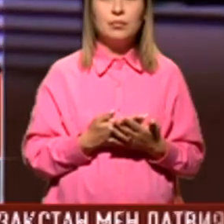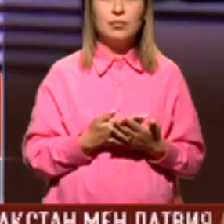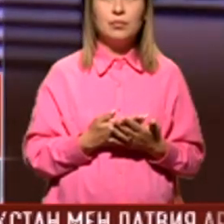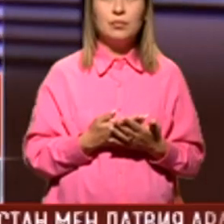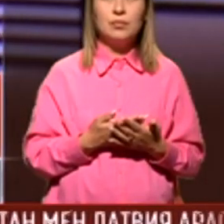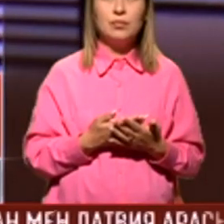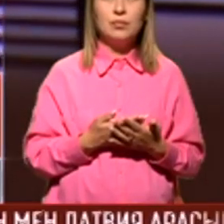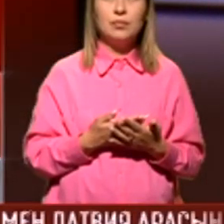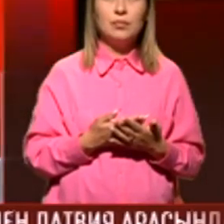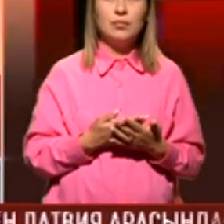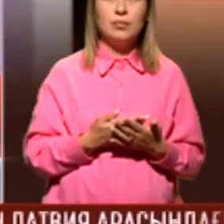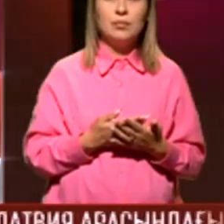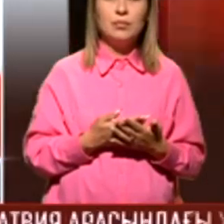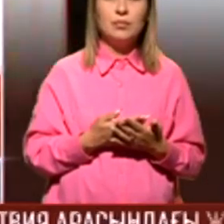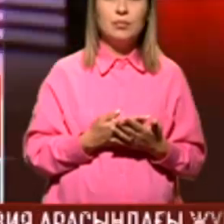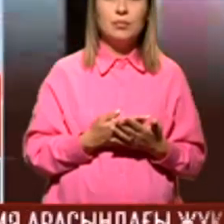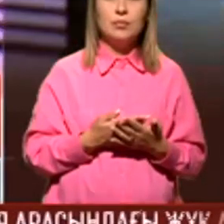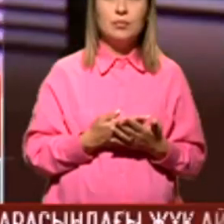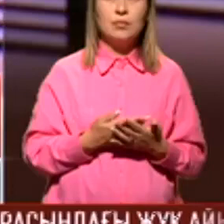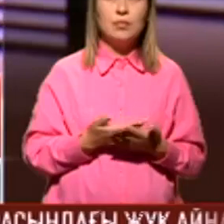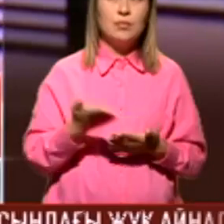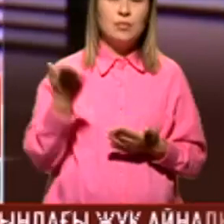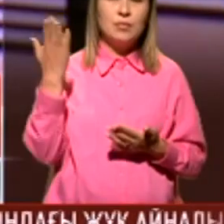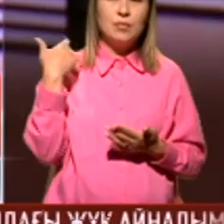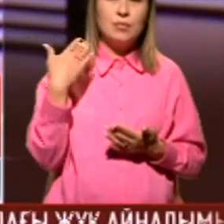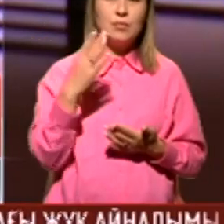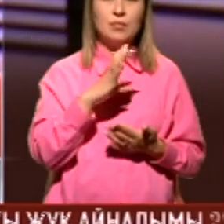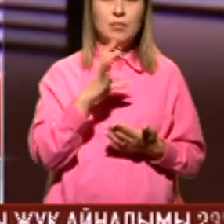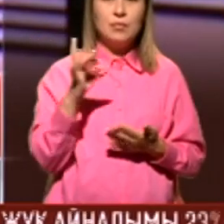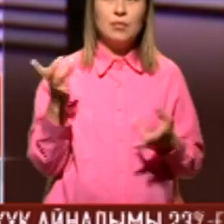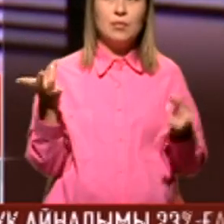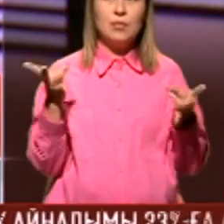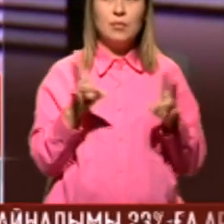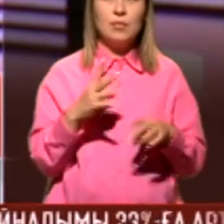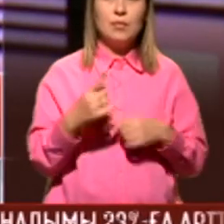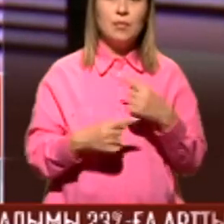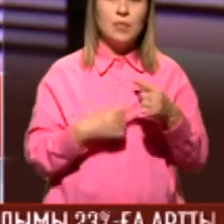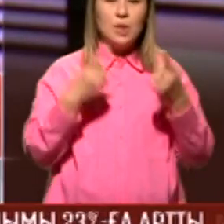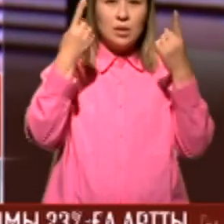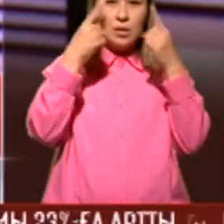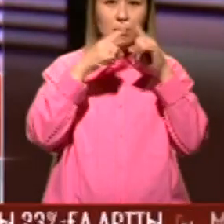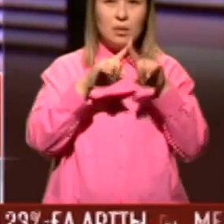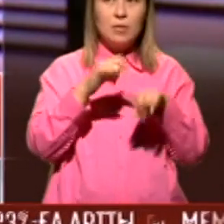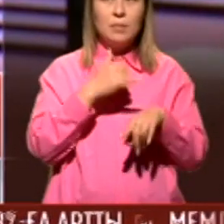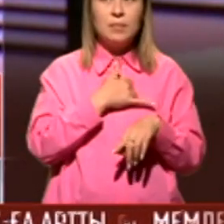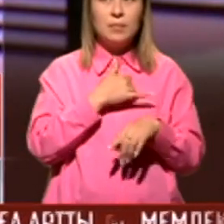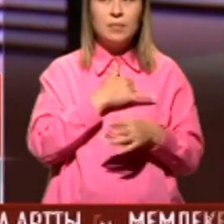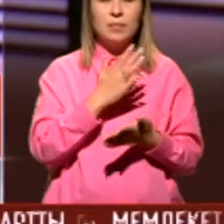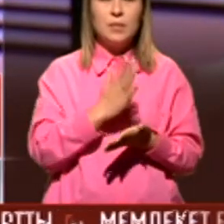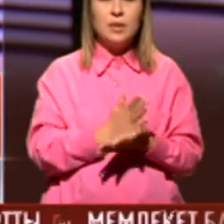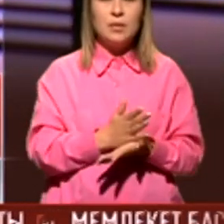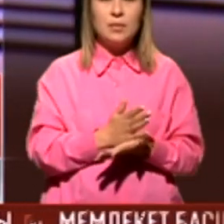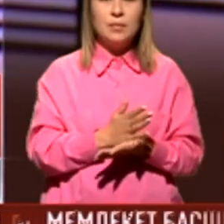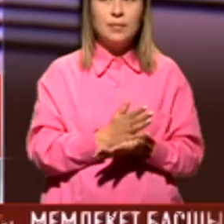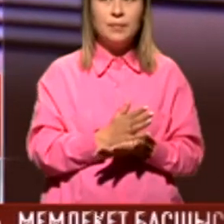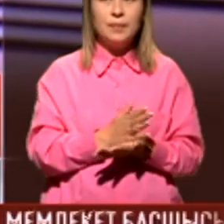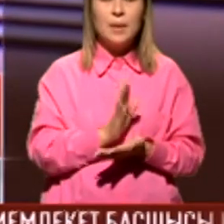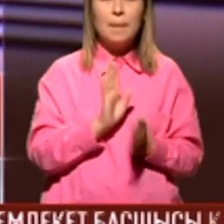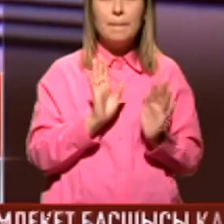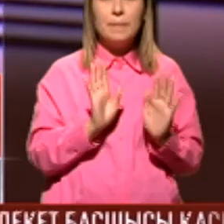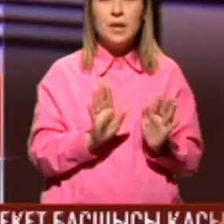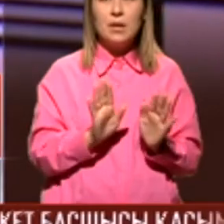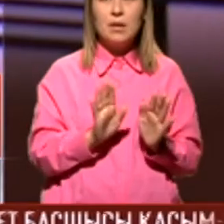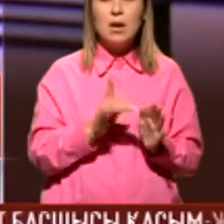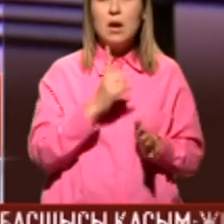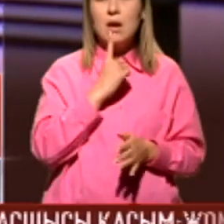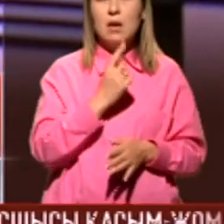біледі советтік заманнан кейін келген қалған техникалар біздің емізде бар. Бірақ